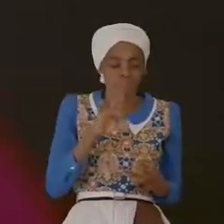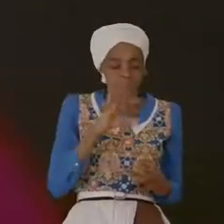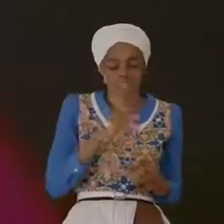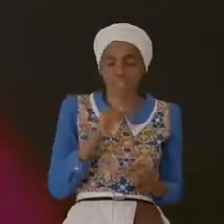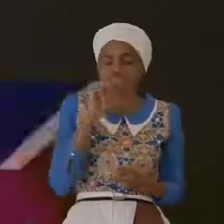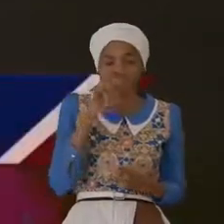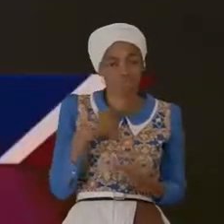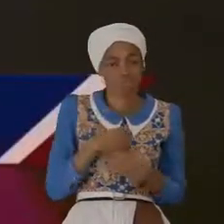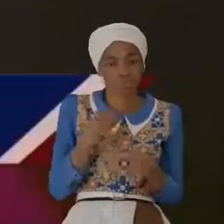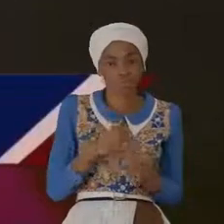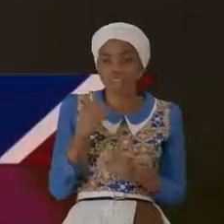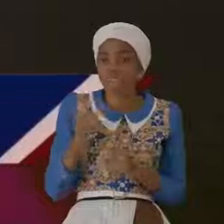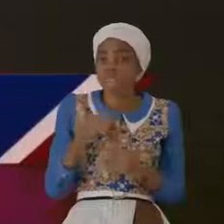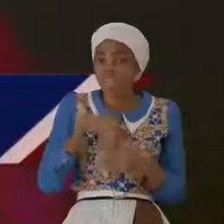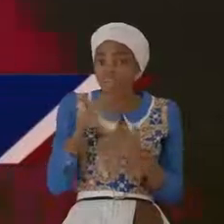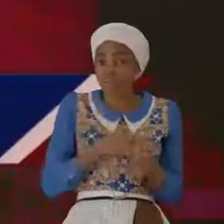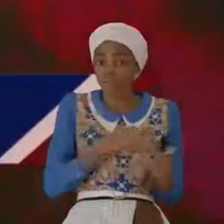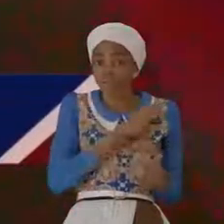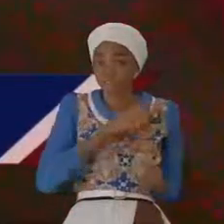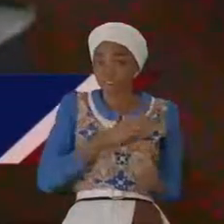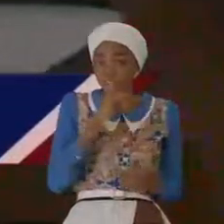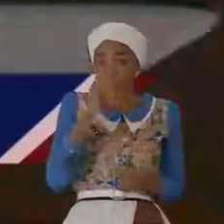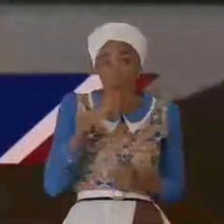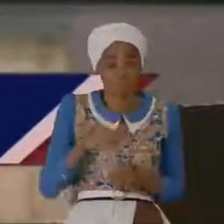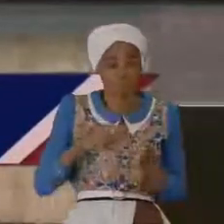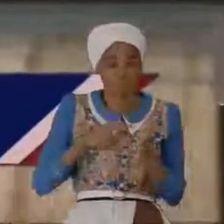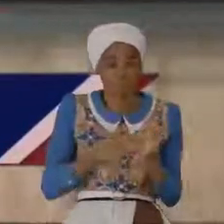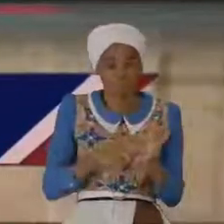dans chaque caractère que vous exhibez,